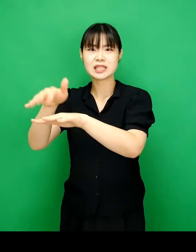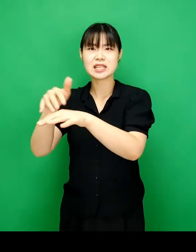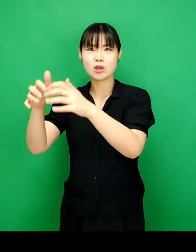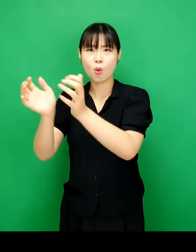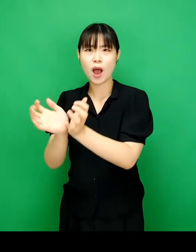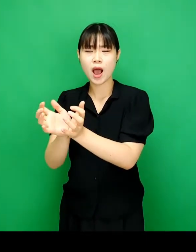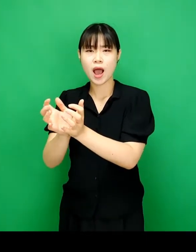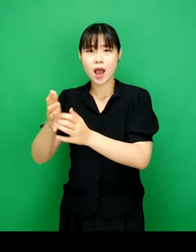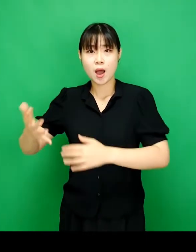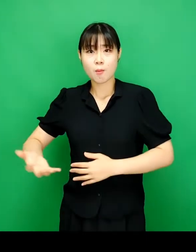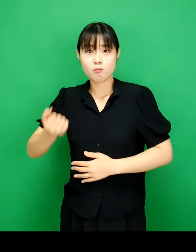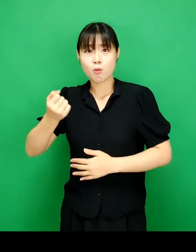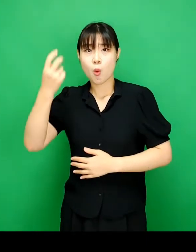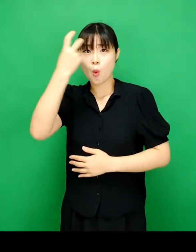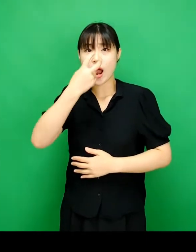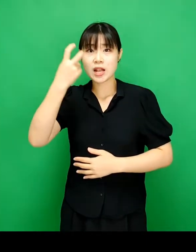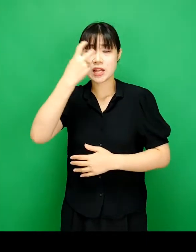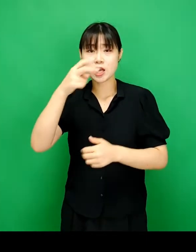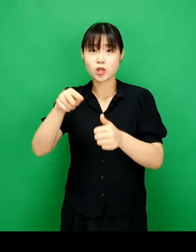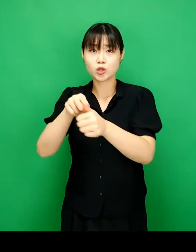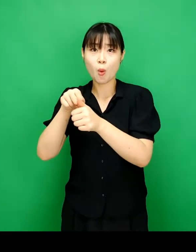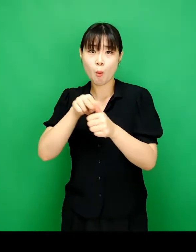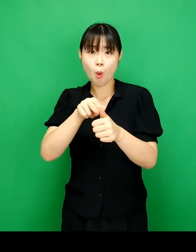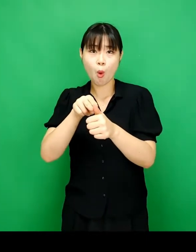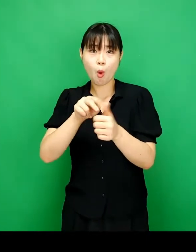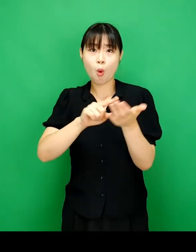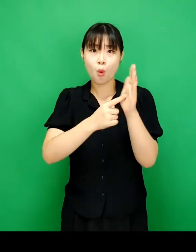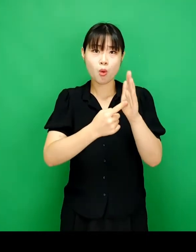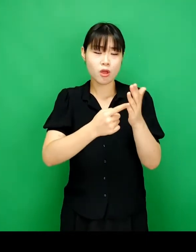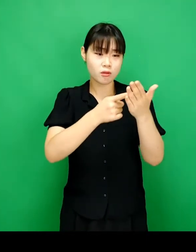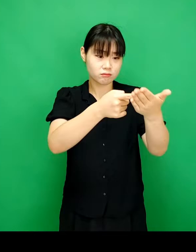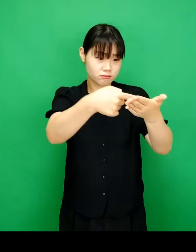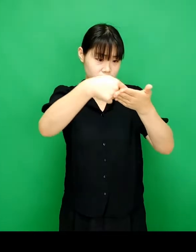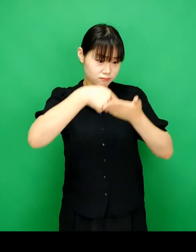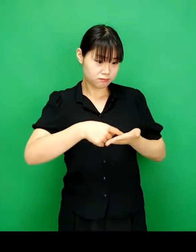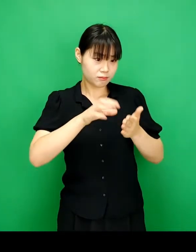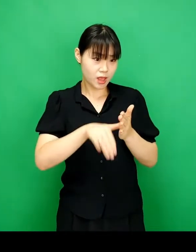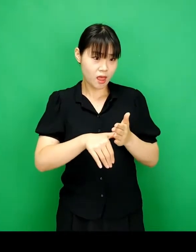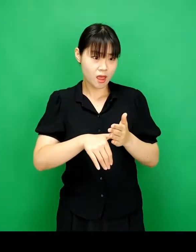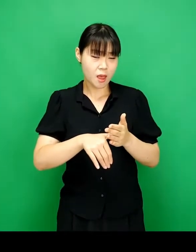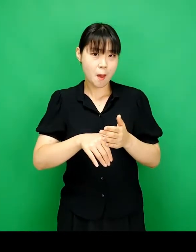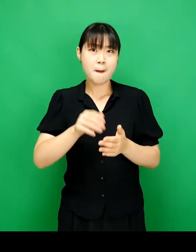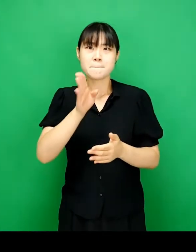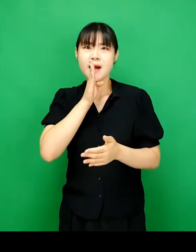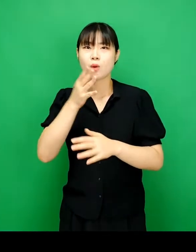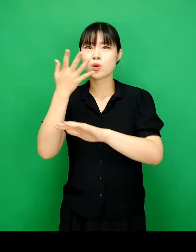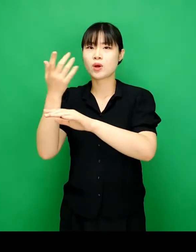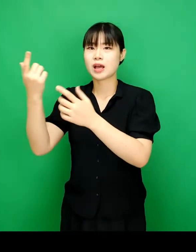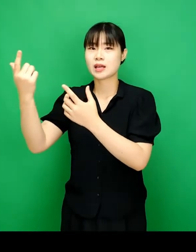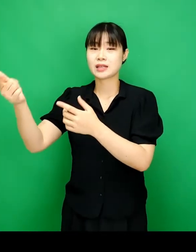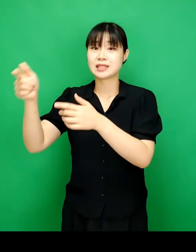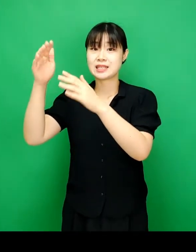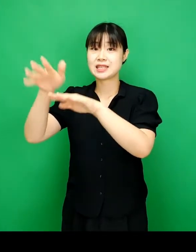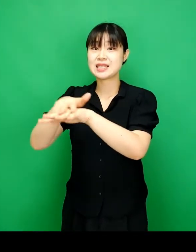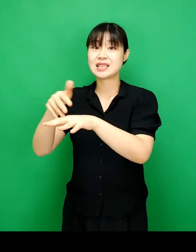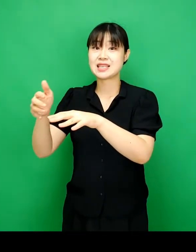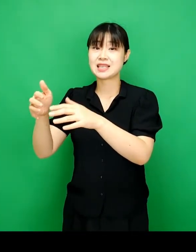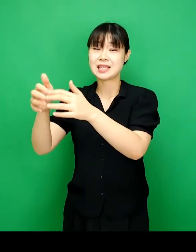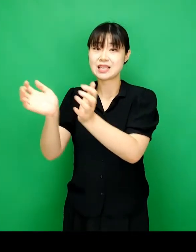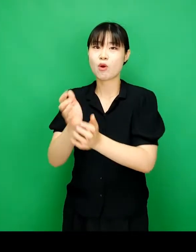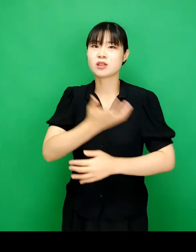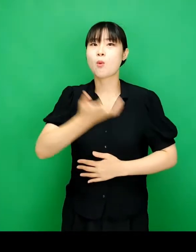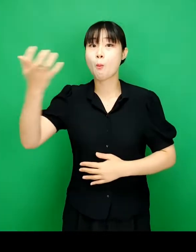공공기관은 다른 기관이 보유, 관리하고 있는 정보의 공개 청구를 받았을 때는 지체 없이 소관기관으로 이송해야